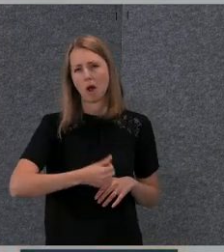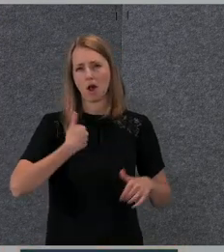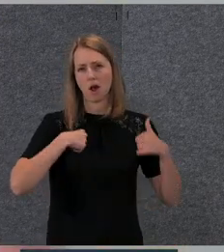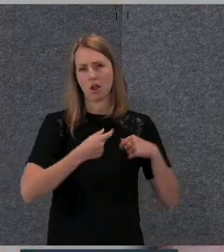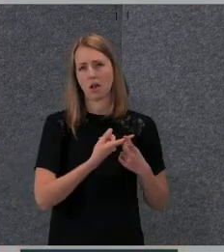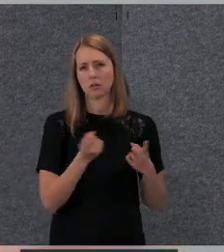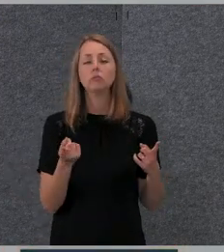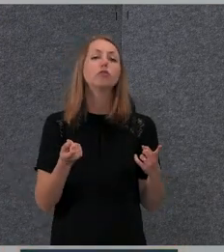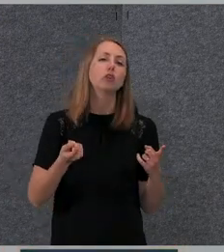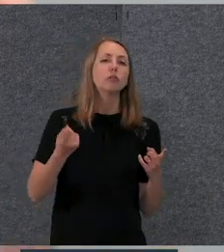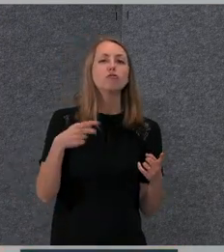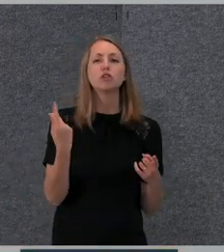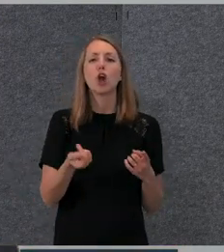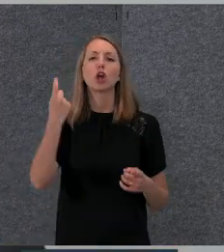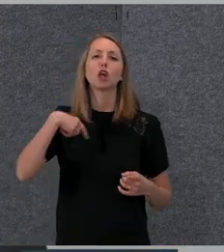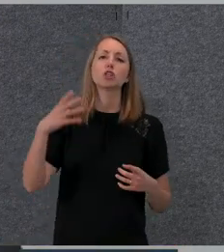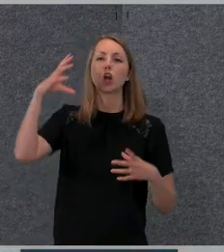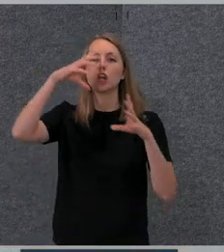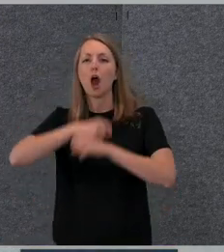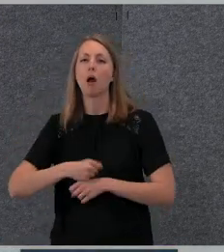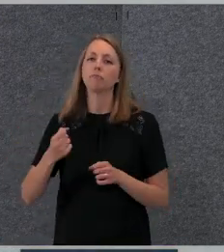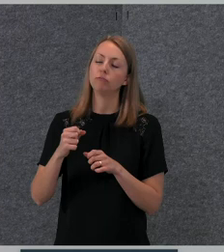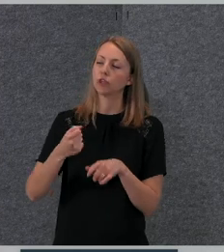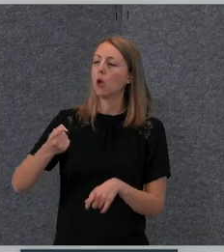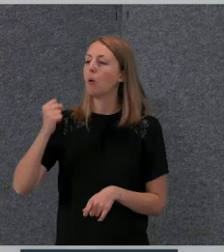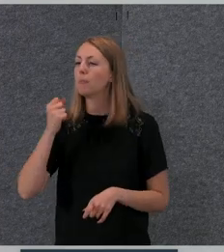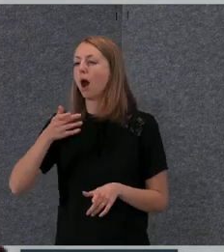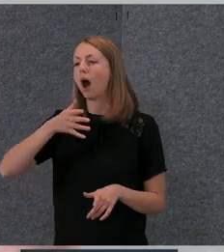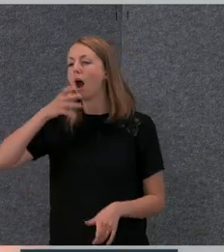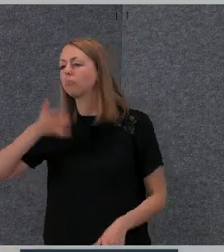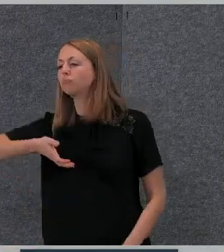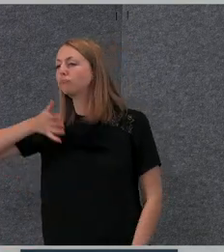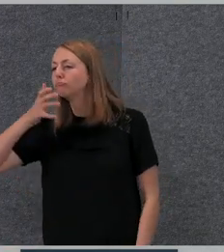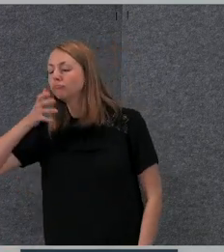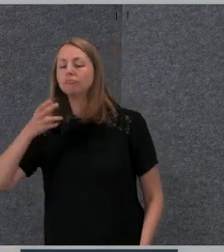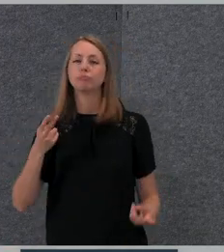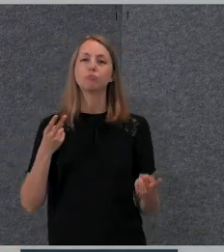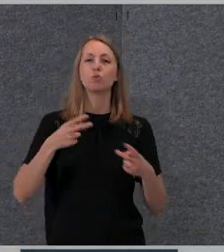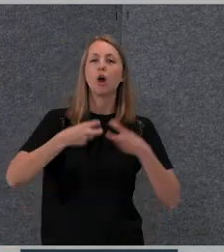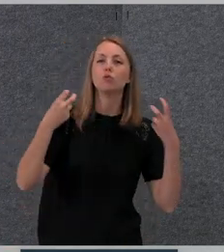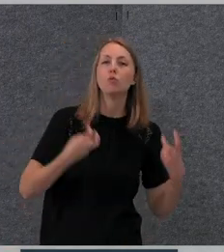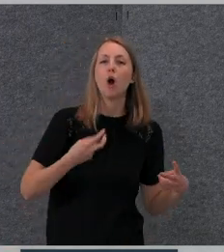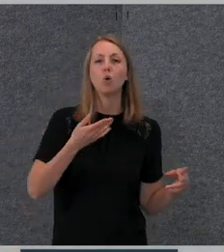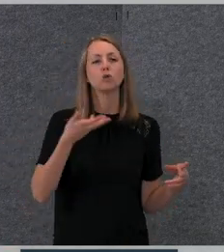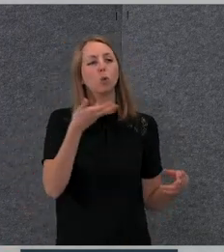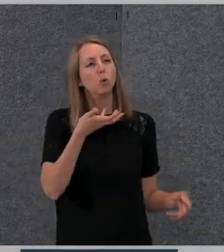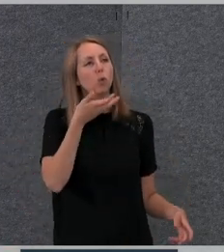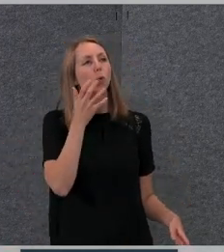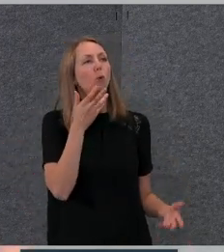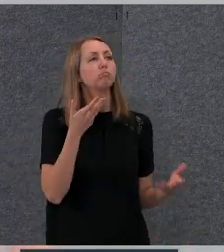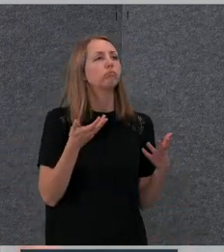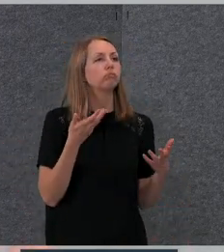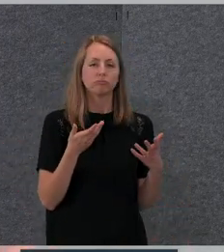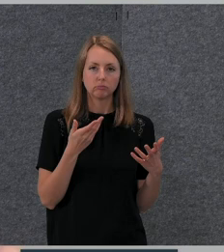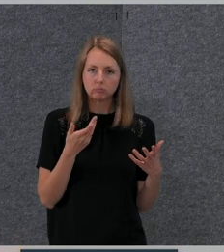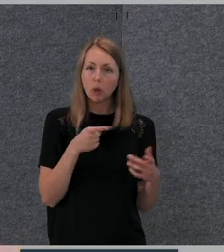wie wir an der Bar oder im Privaten oder sonst was den Abend ausklingen lassen konnten, sondern die nicht wissen, ob sie heute